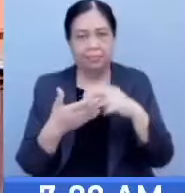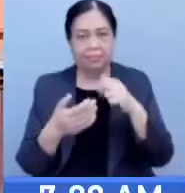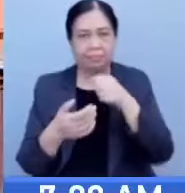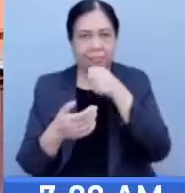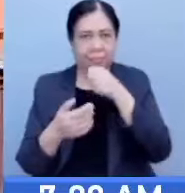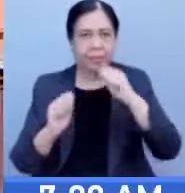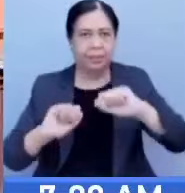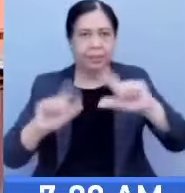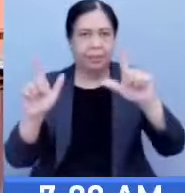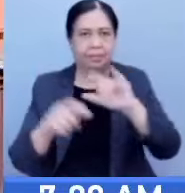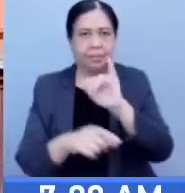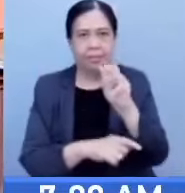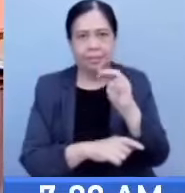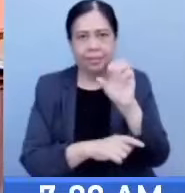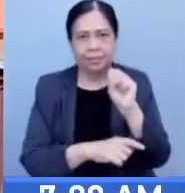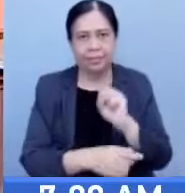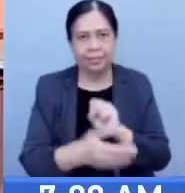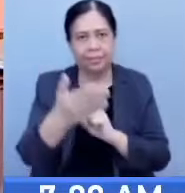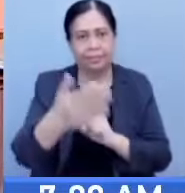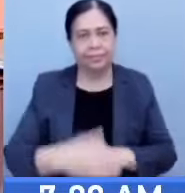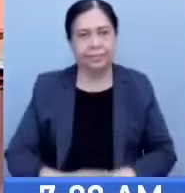James!